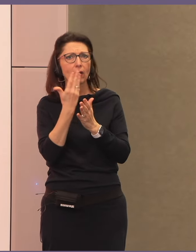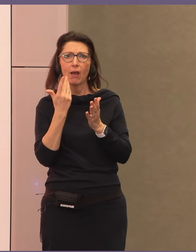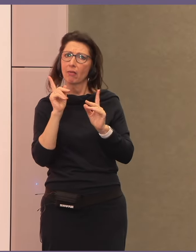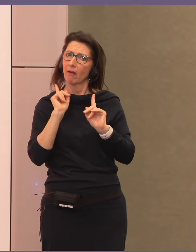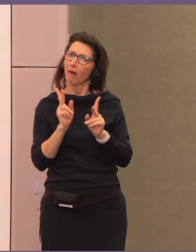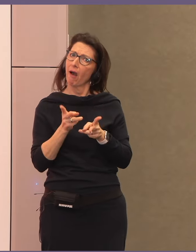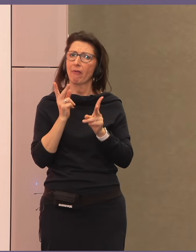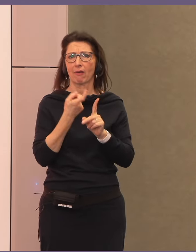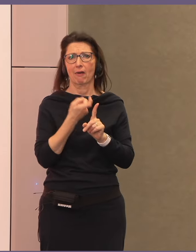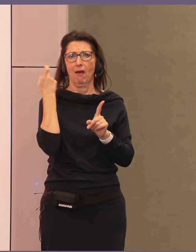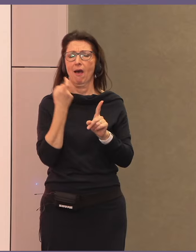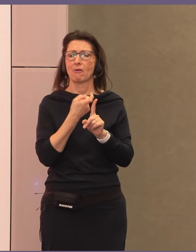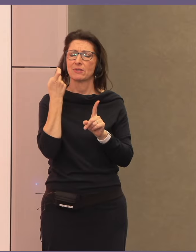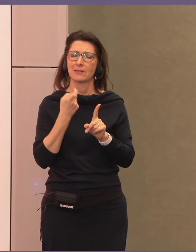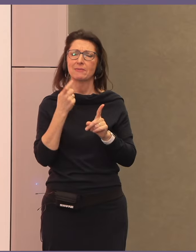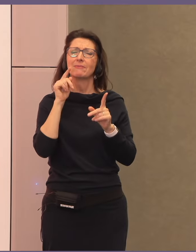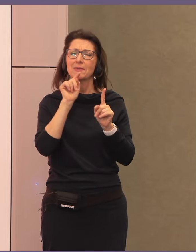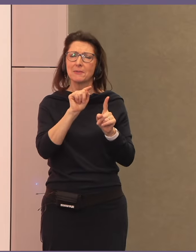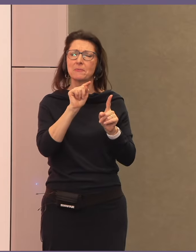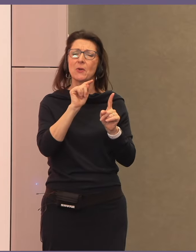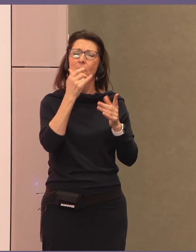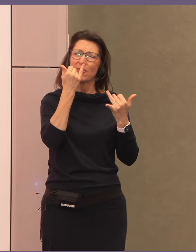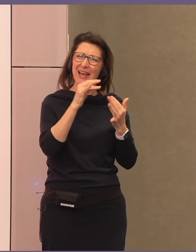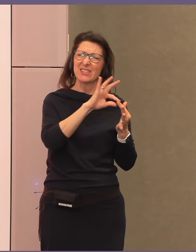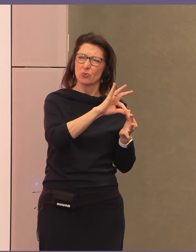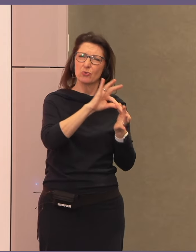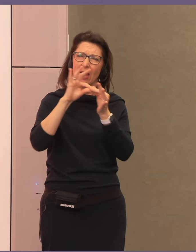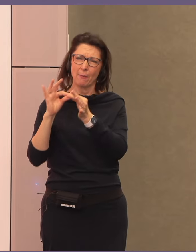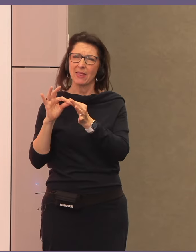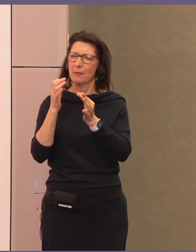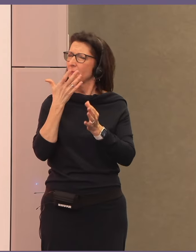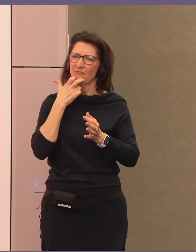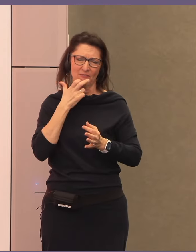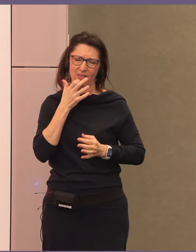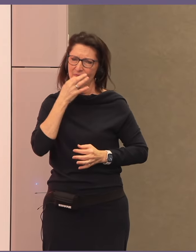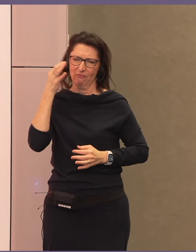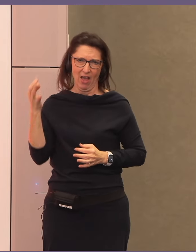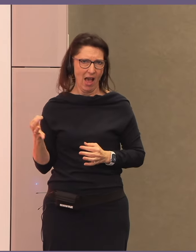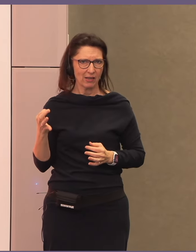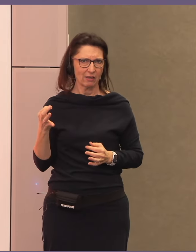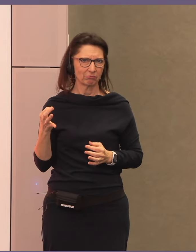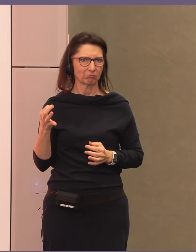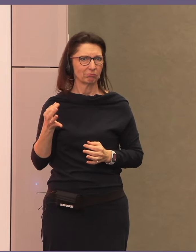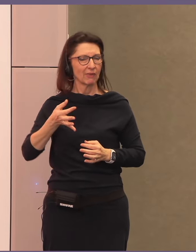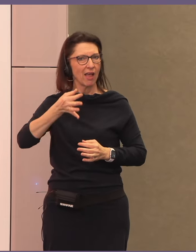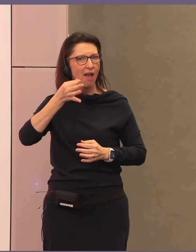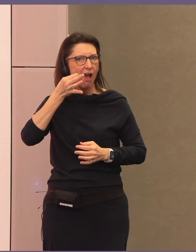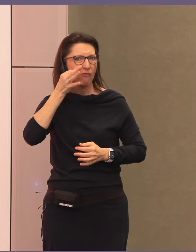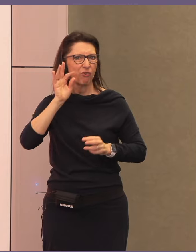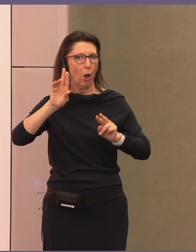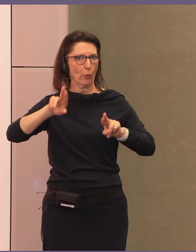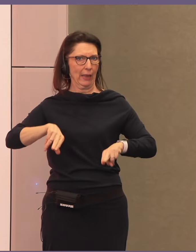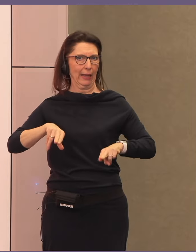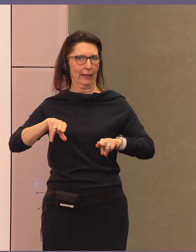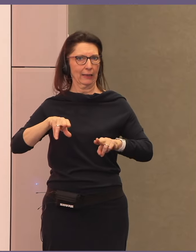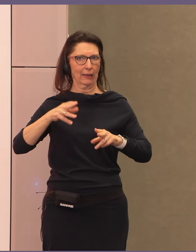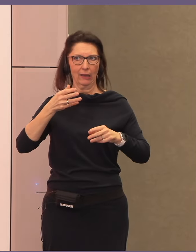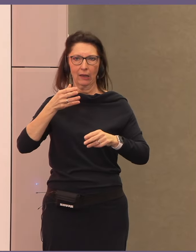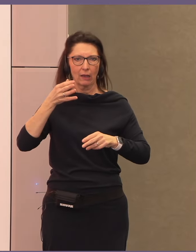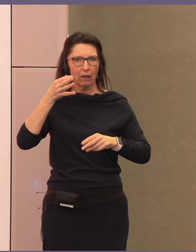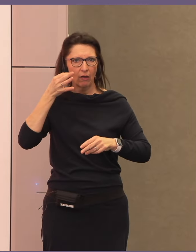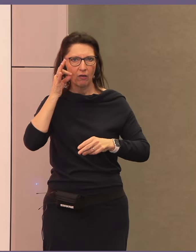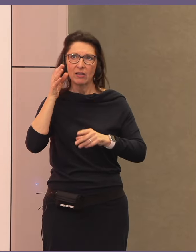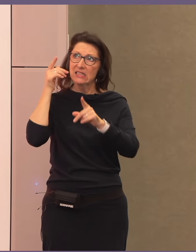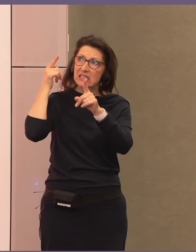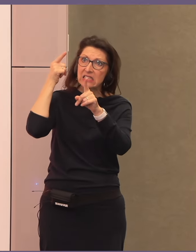kommen, was mich zu der Frage bringt, wie können denn feministische Ziele am besten erreicht werden und